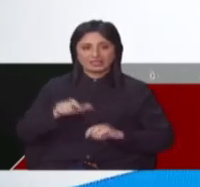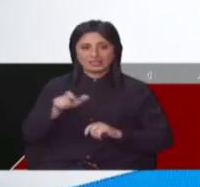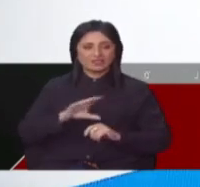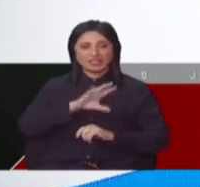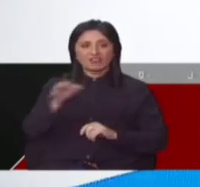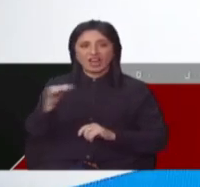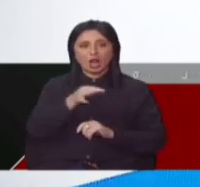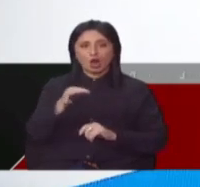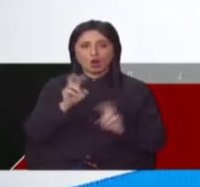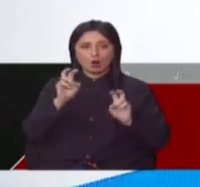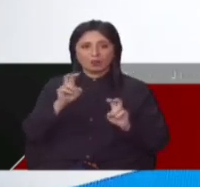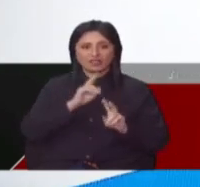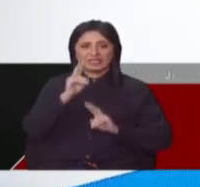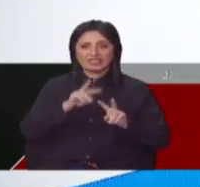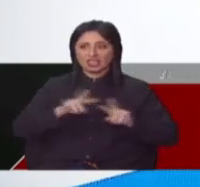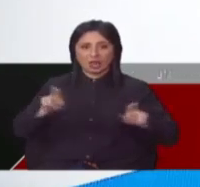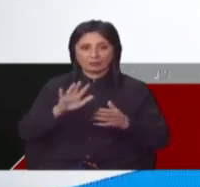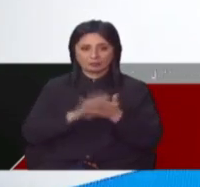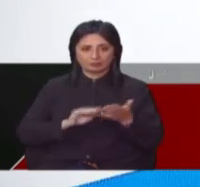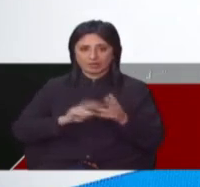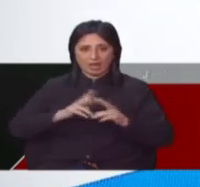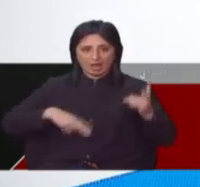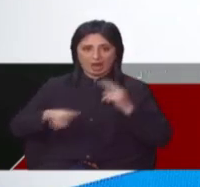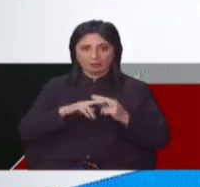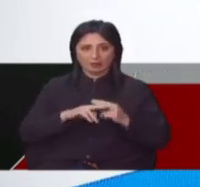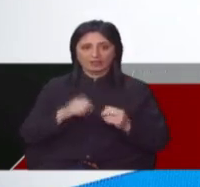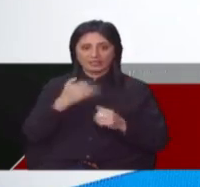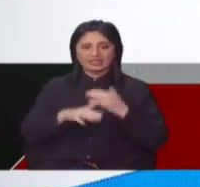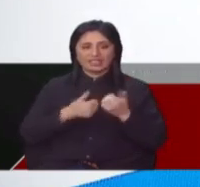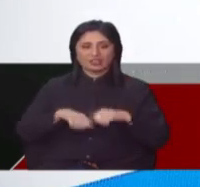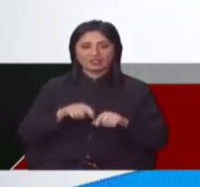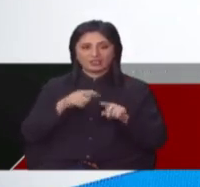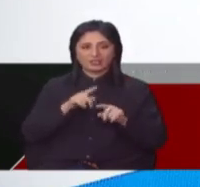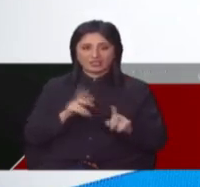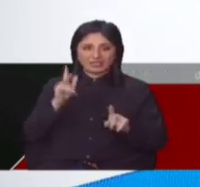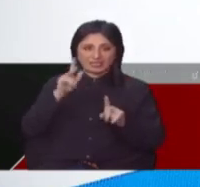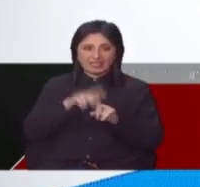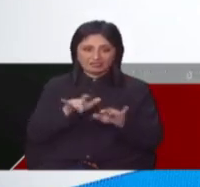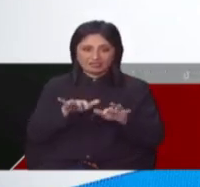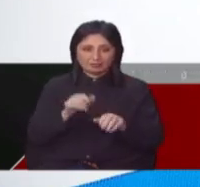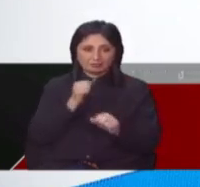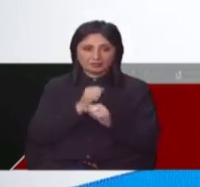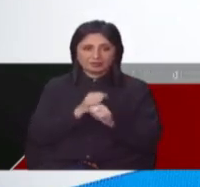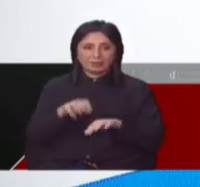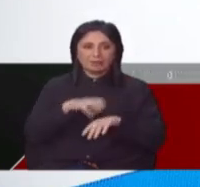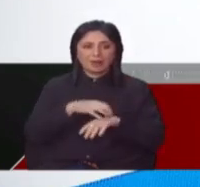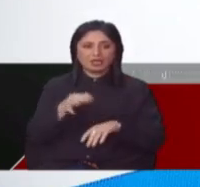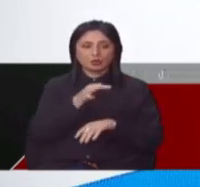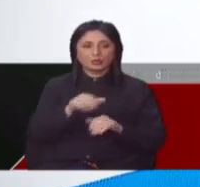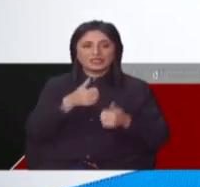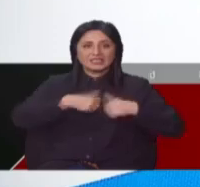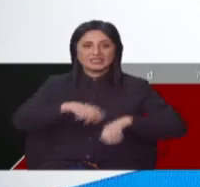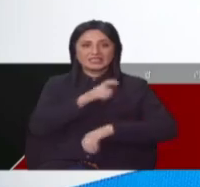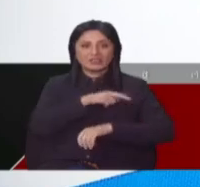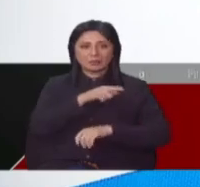ყველა უბანზე ერთგვაროვანი საჩივრების დაწერა, ცესკოს საკომუნიკაციო არხების გადატვირთვა, პარტიული საუბნო საარჩევნო კომისიის